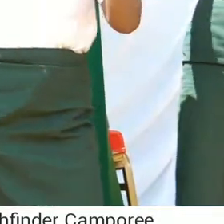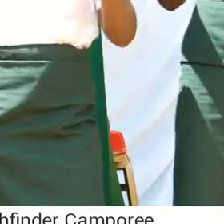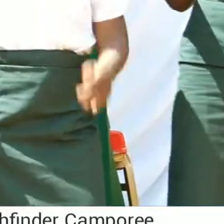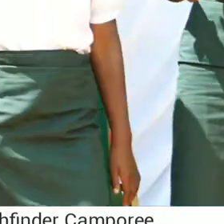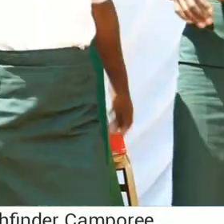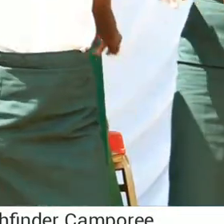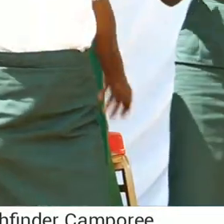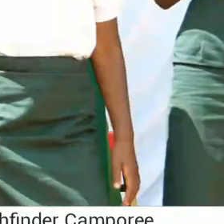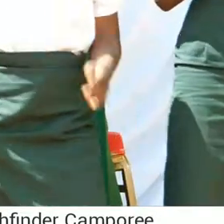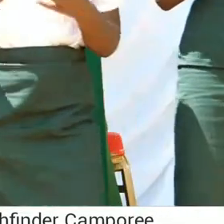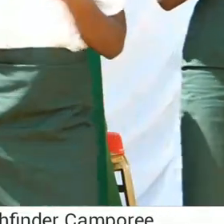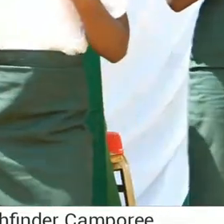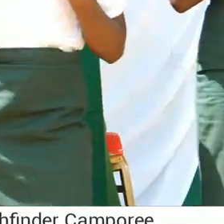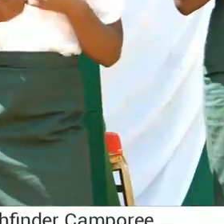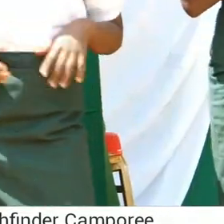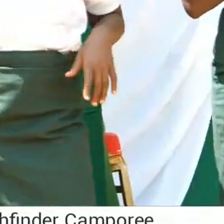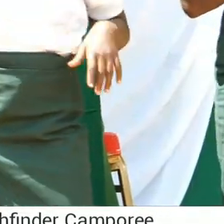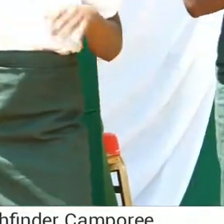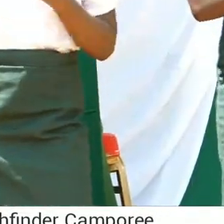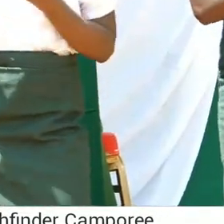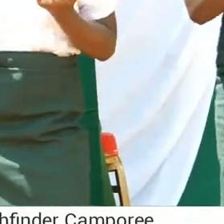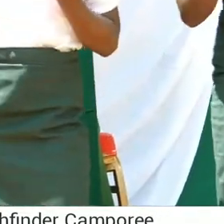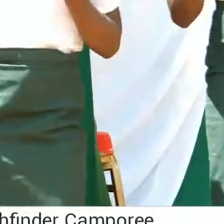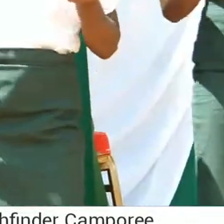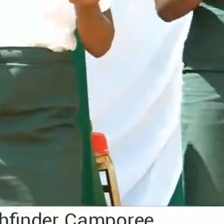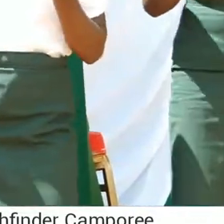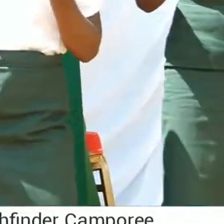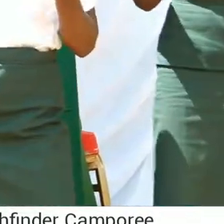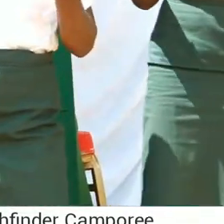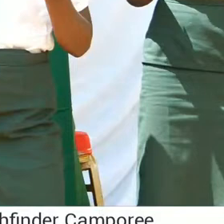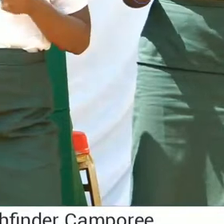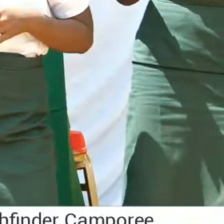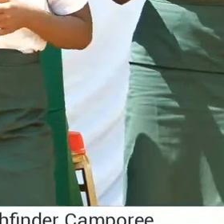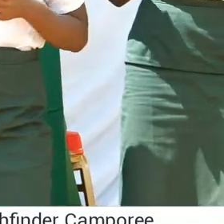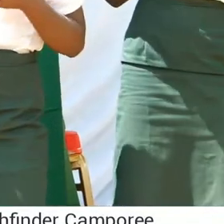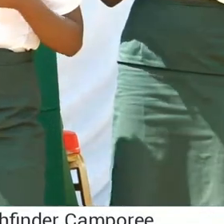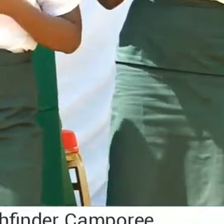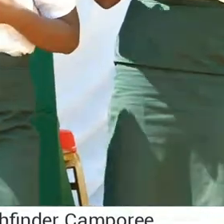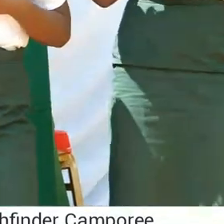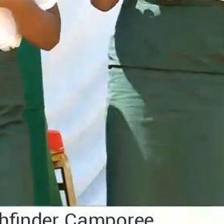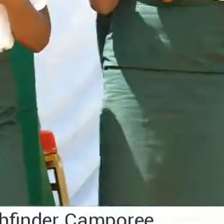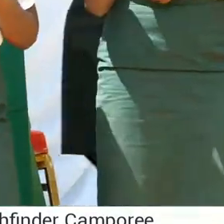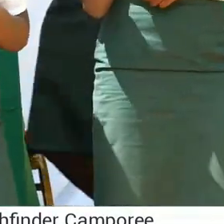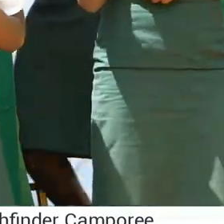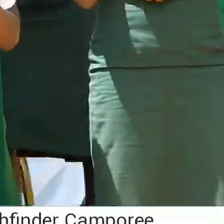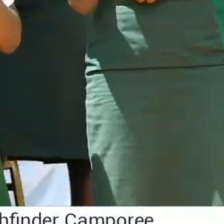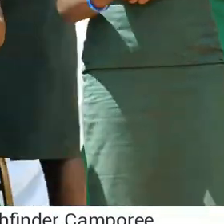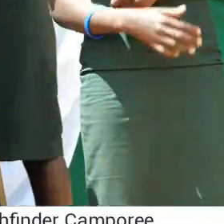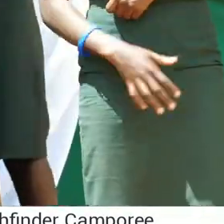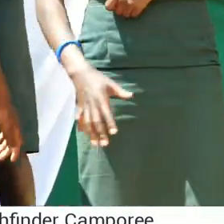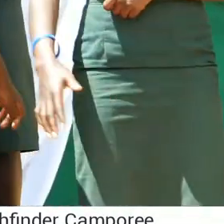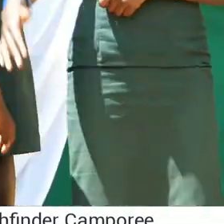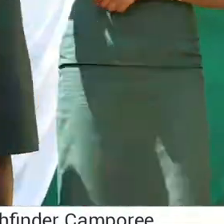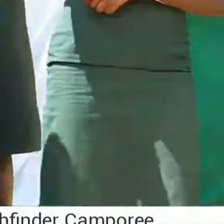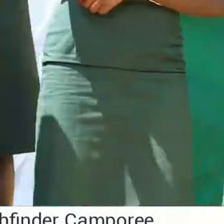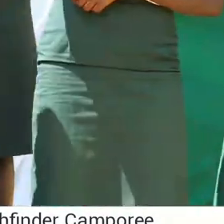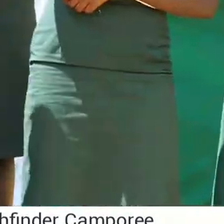nyumbani. Imani yetu isiyumbishwe na yule mwovu